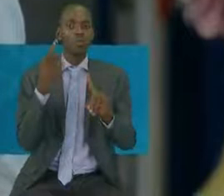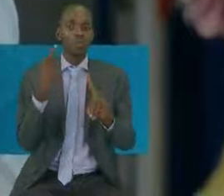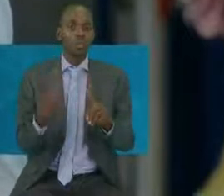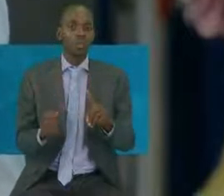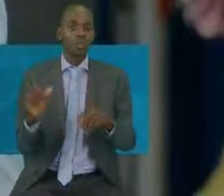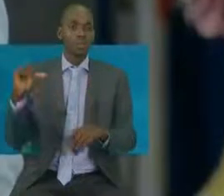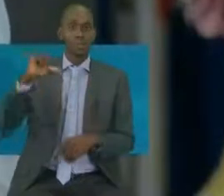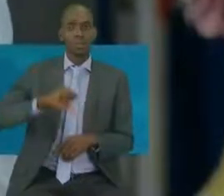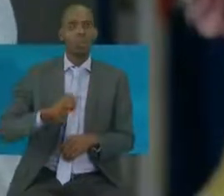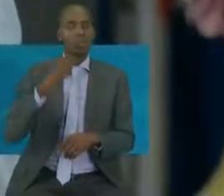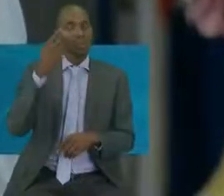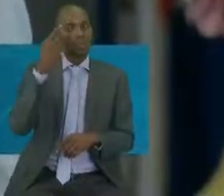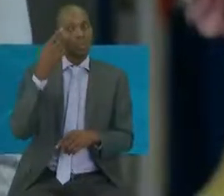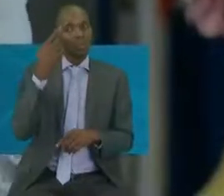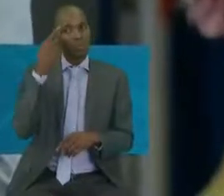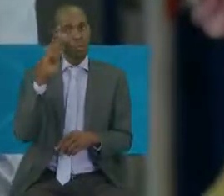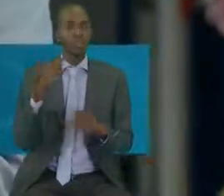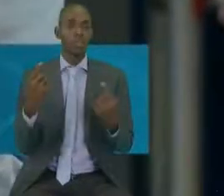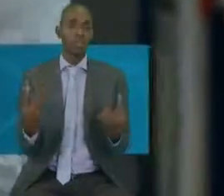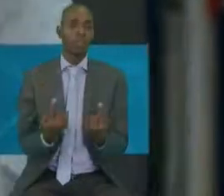la condamnation du péché.